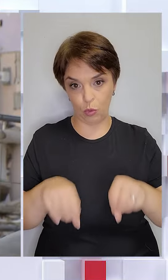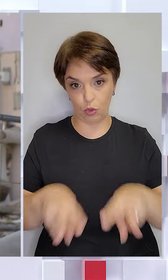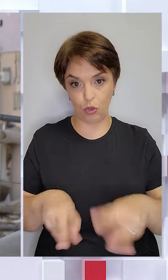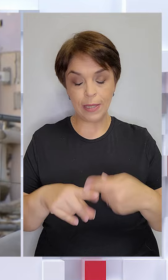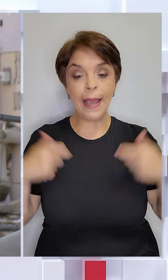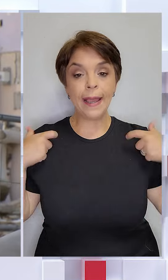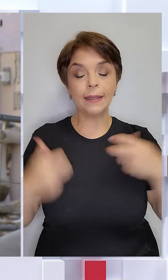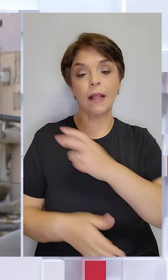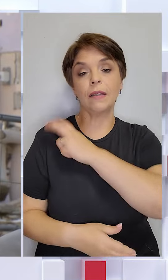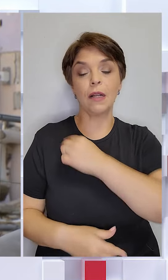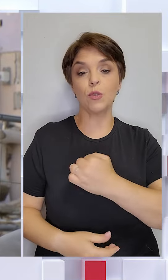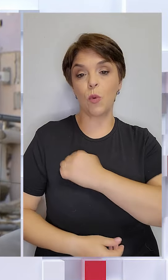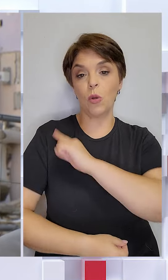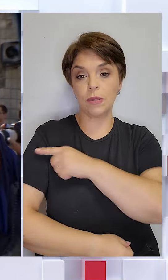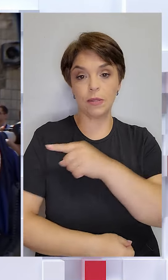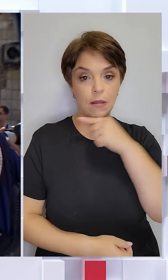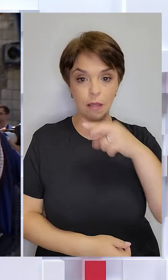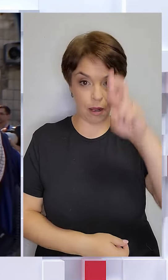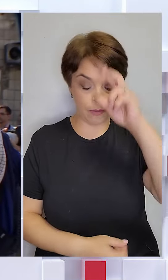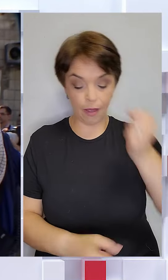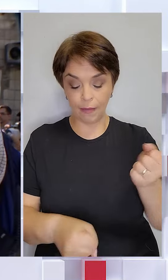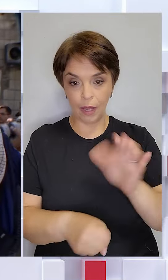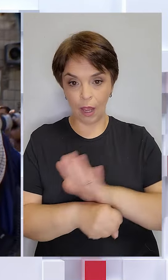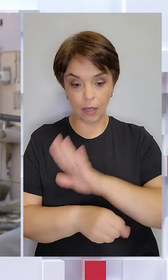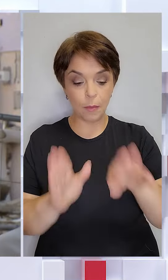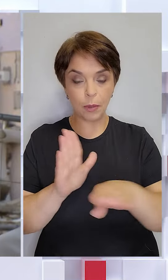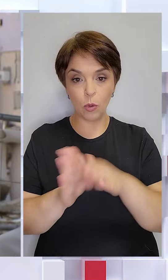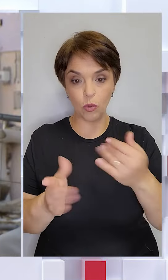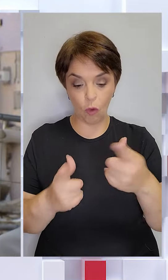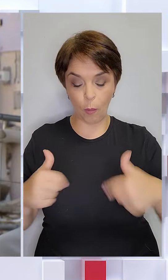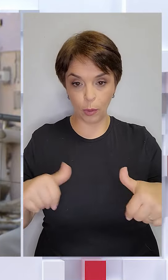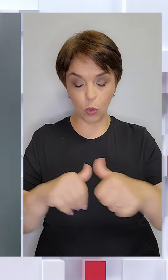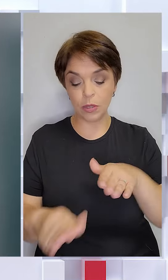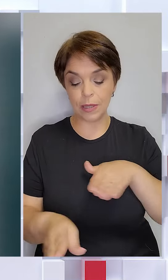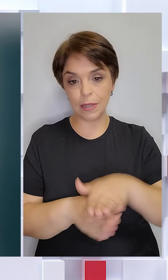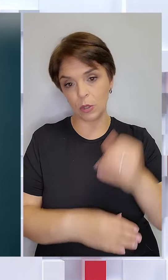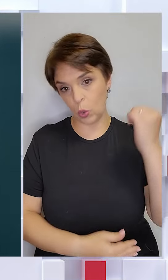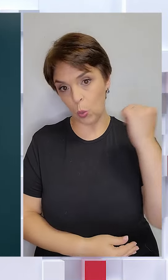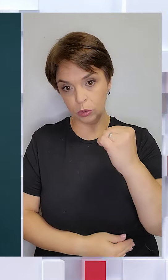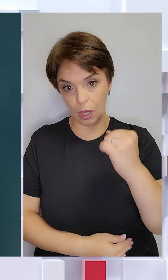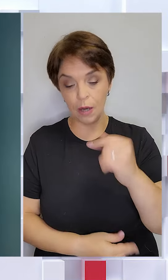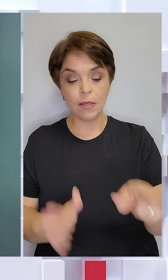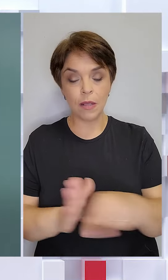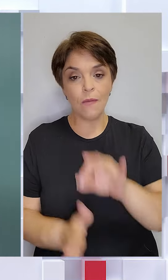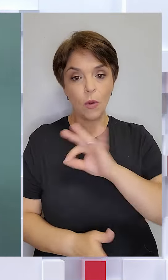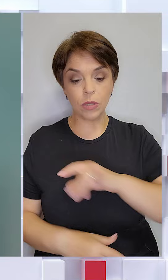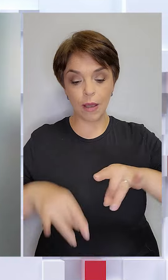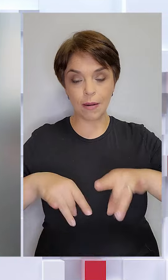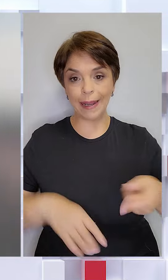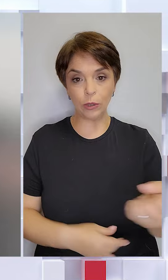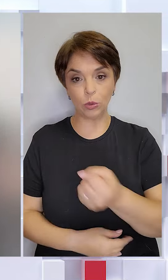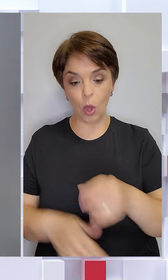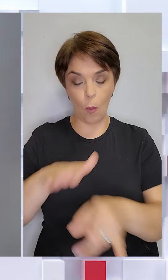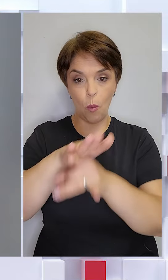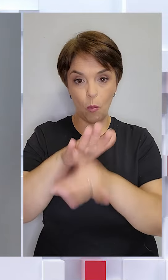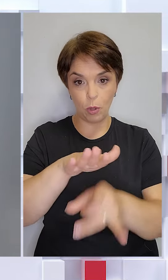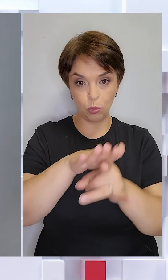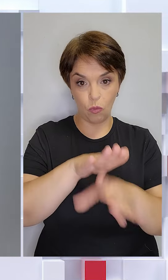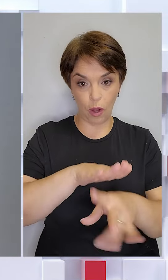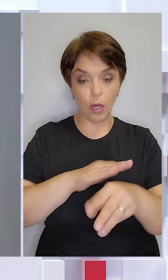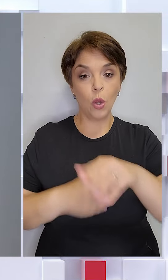Це генерал-лейтенант Збройних сил РФ наказав підпорядкованим йому підрозділам здійснити удар з використанням